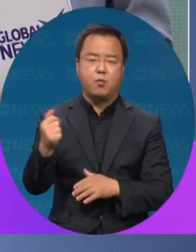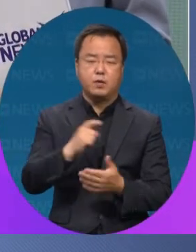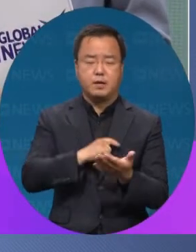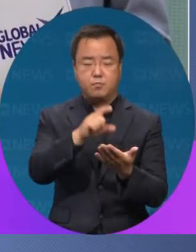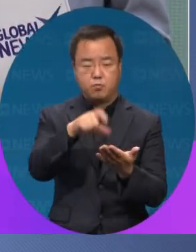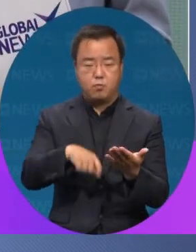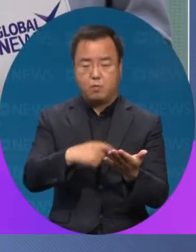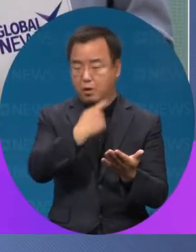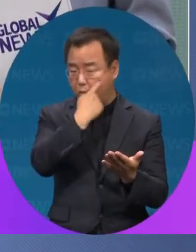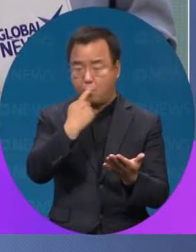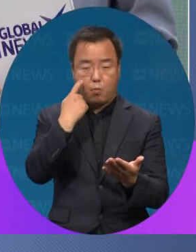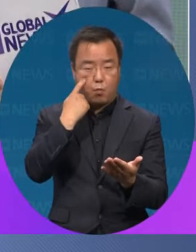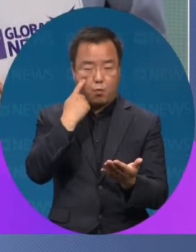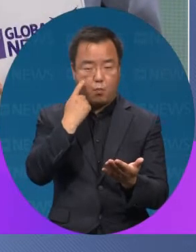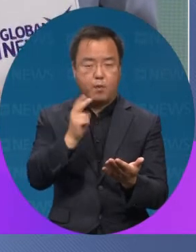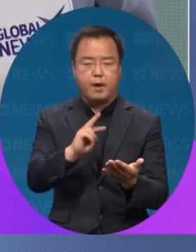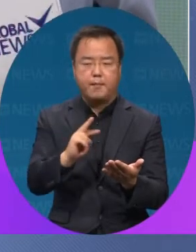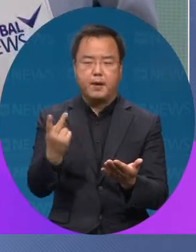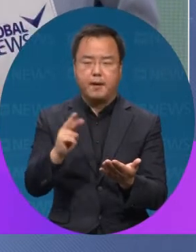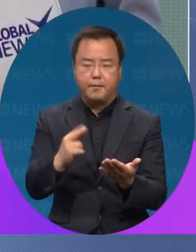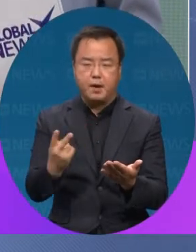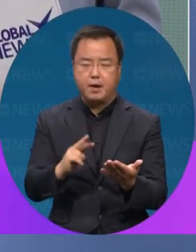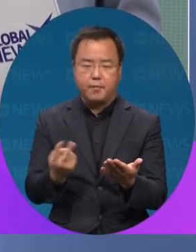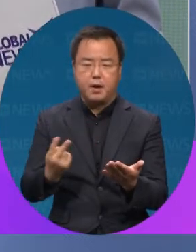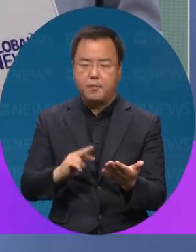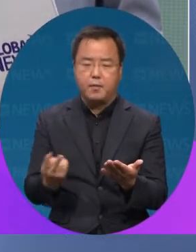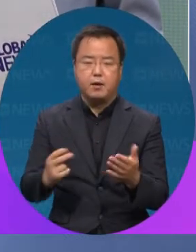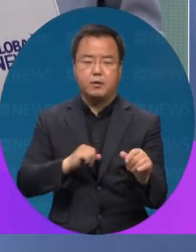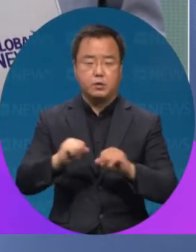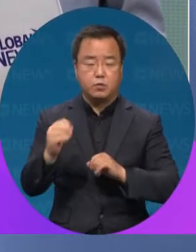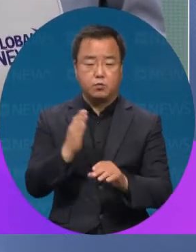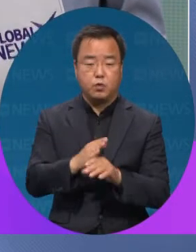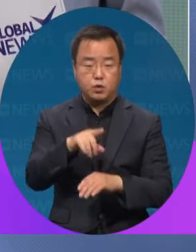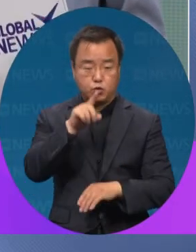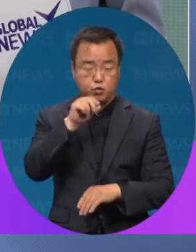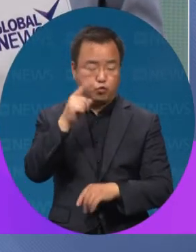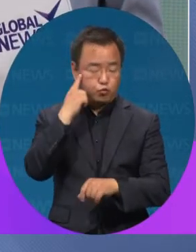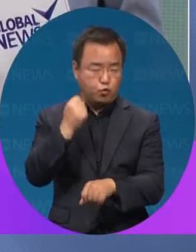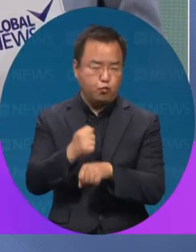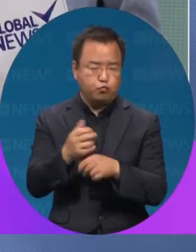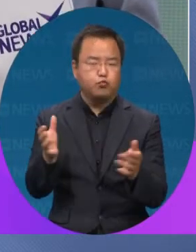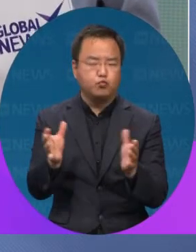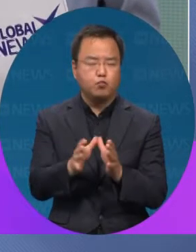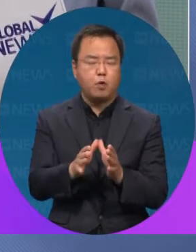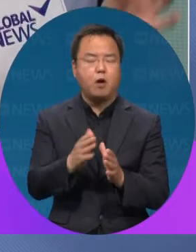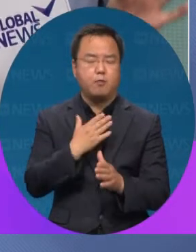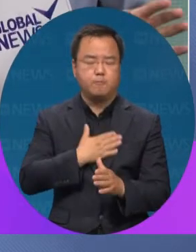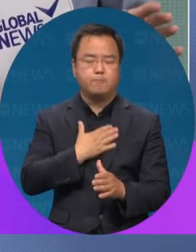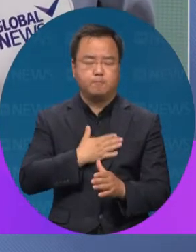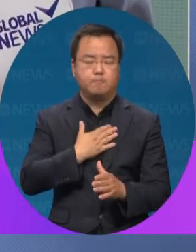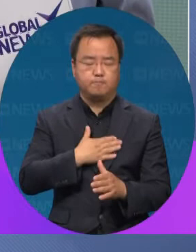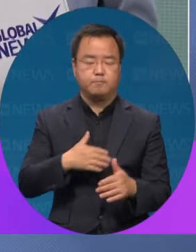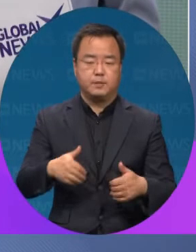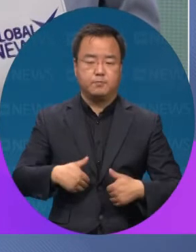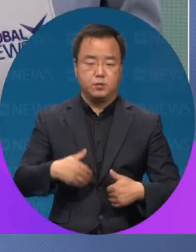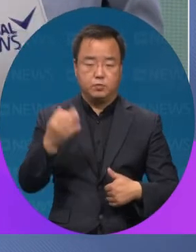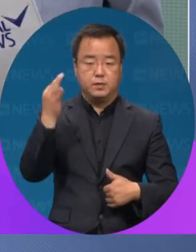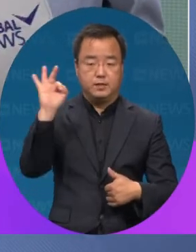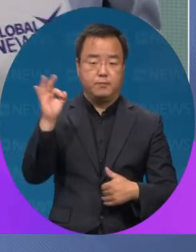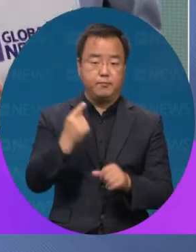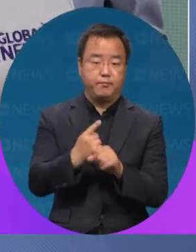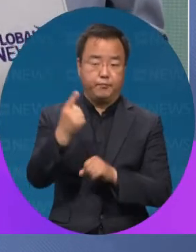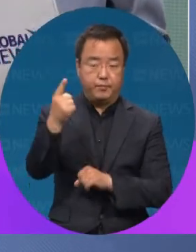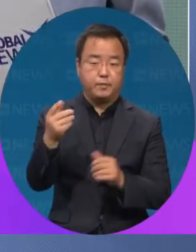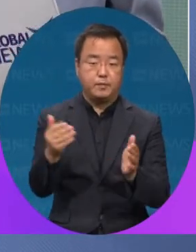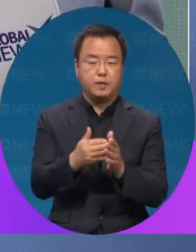현재 명칭 대체를 추진하고 있습니다 조류 학교 측도 변화의 필요성을 받아들이고 내년까지 위원회를